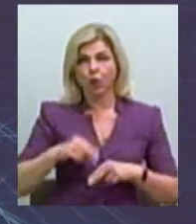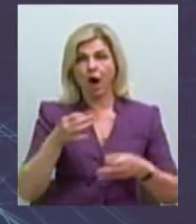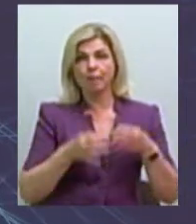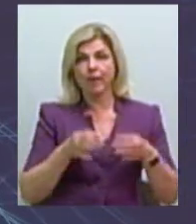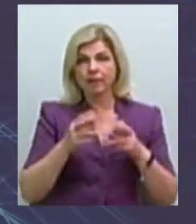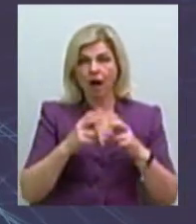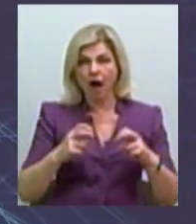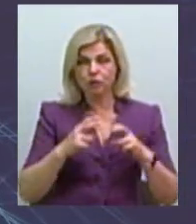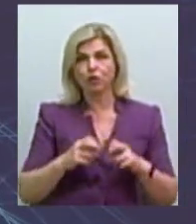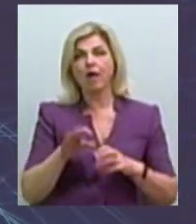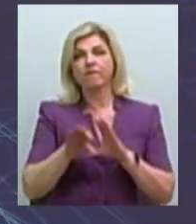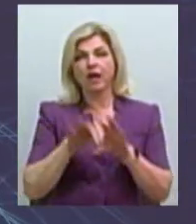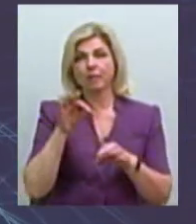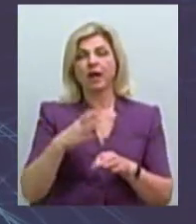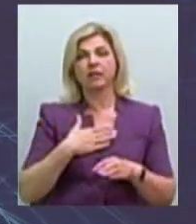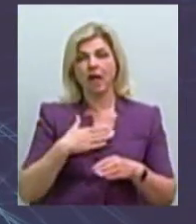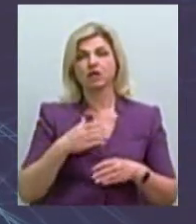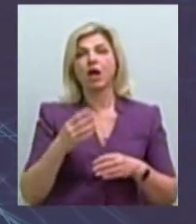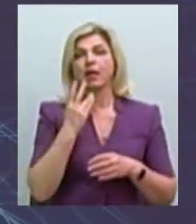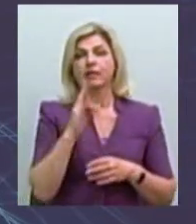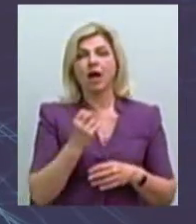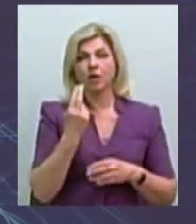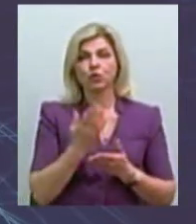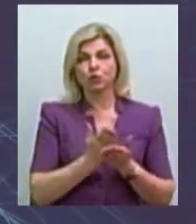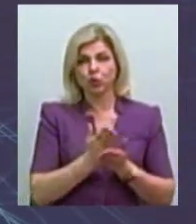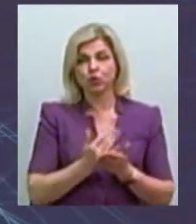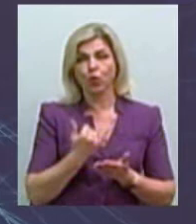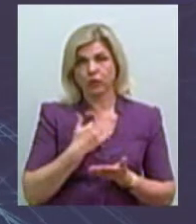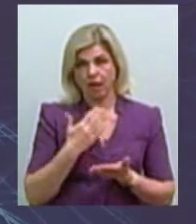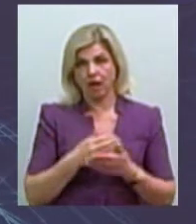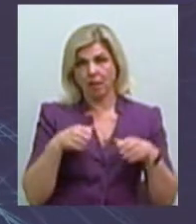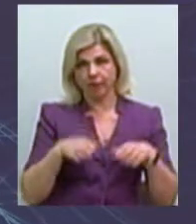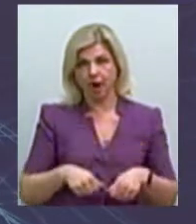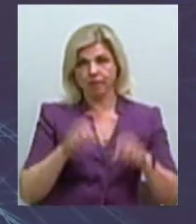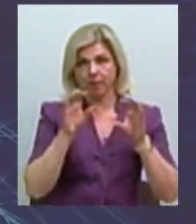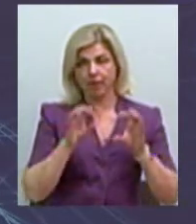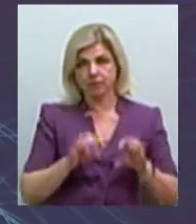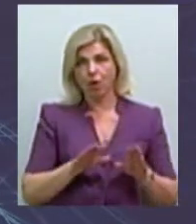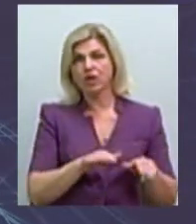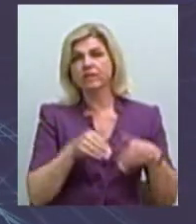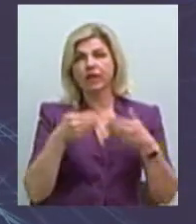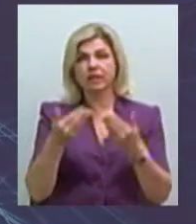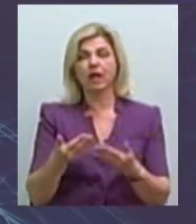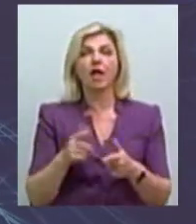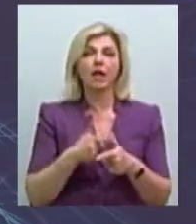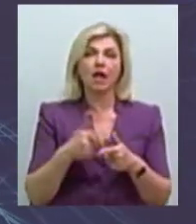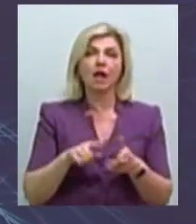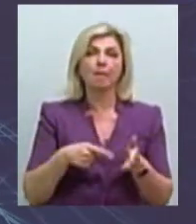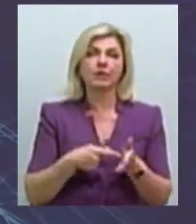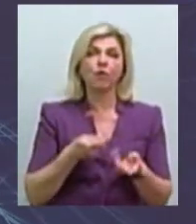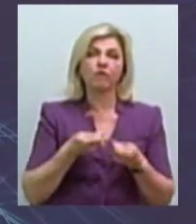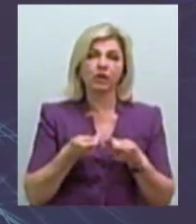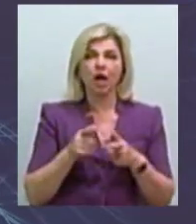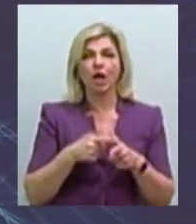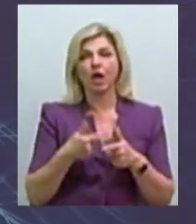не тільки наших арбітрів національної служби, а в нас є право за законом звертатися, ну якщо це або до міської влади, або